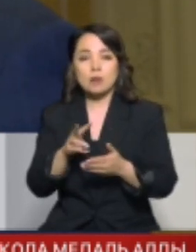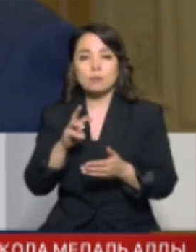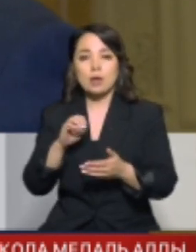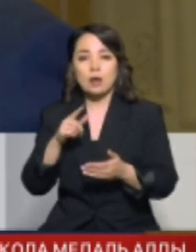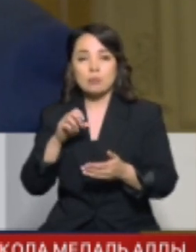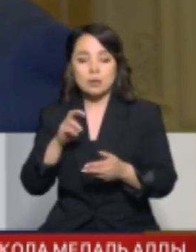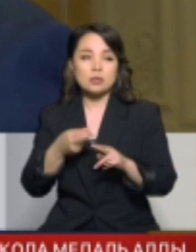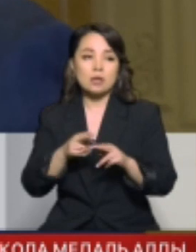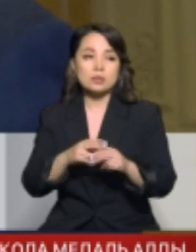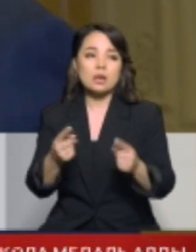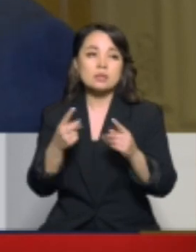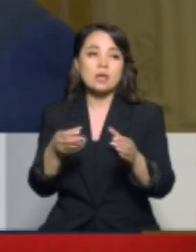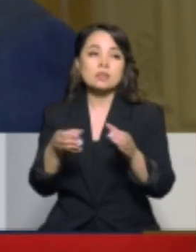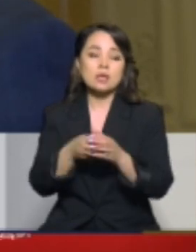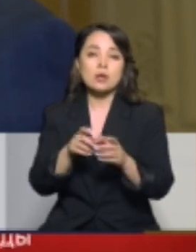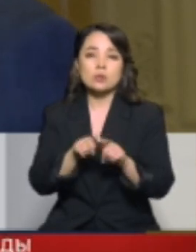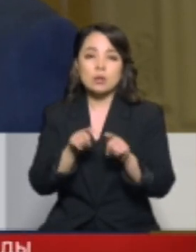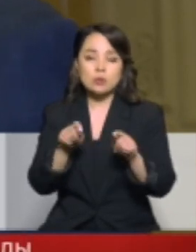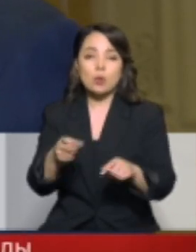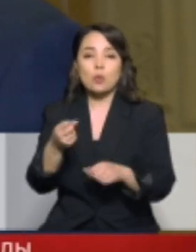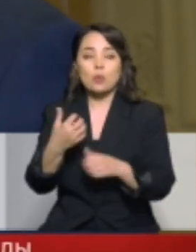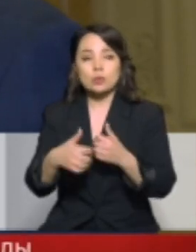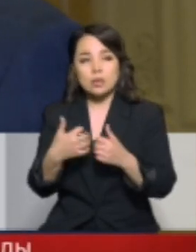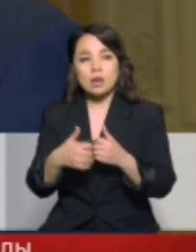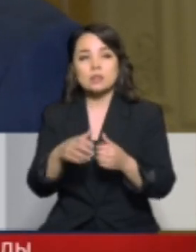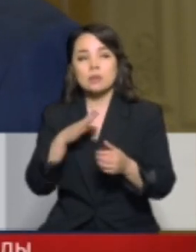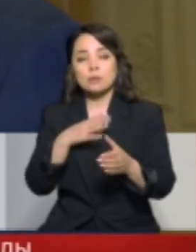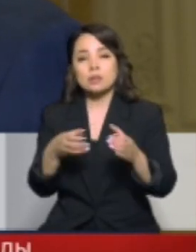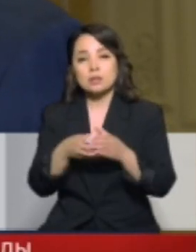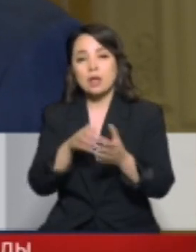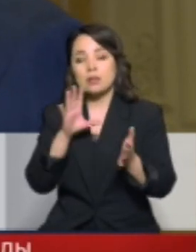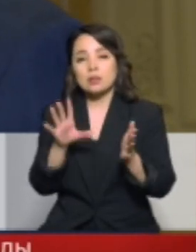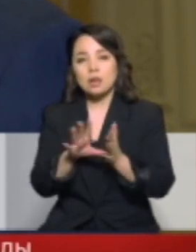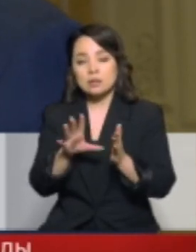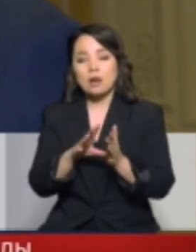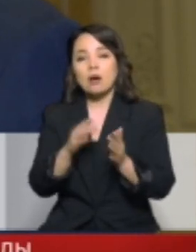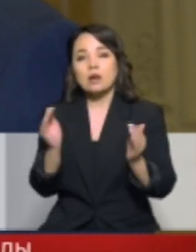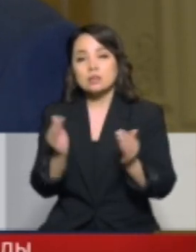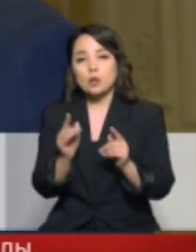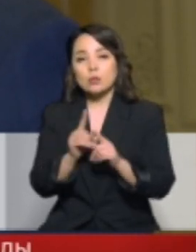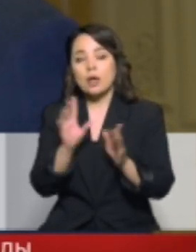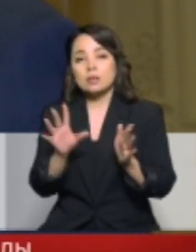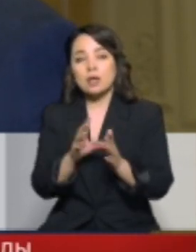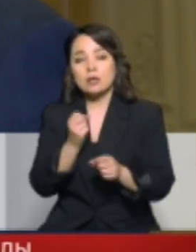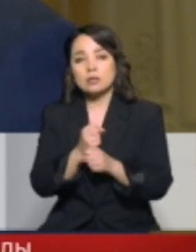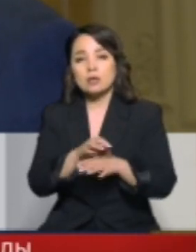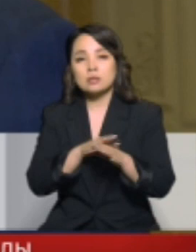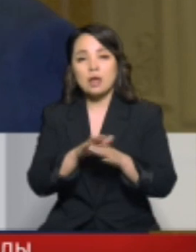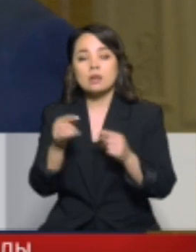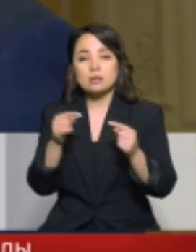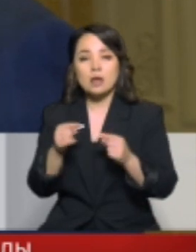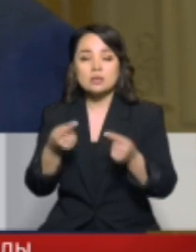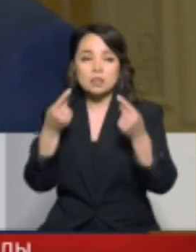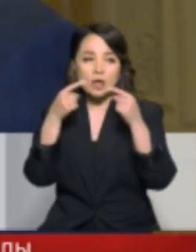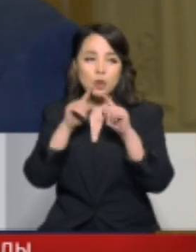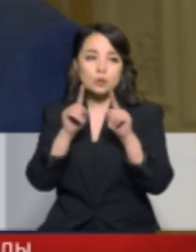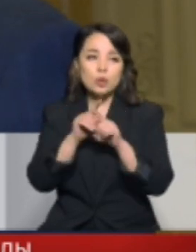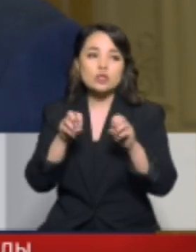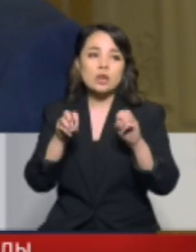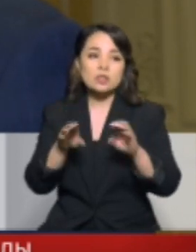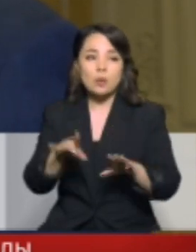құрайтын ірі реакторлардан бастап орташа қуатты реактор, аз қуатты реактор кешені бар. Нақты технологиялық